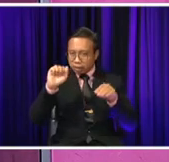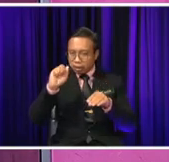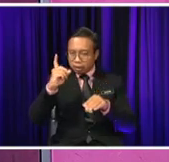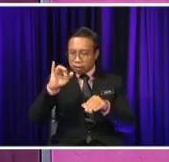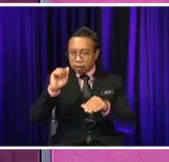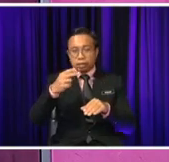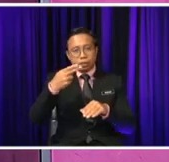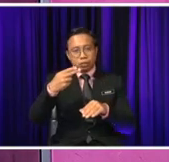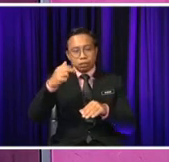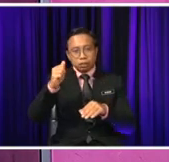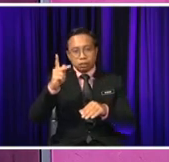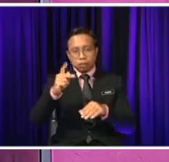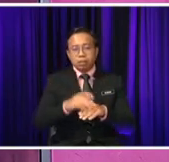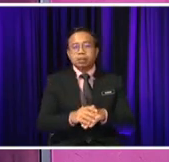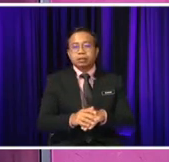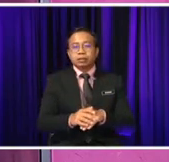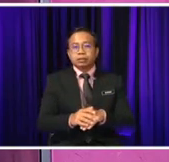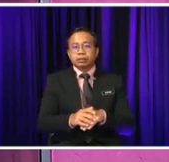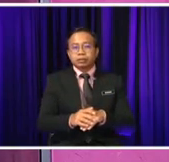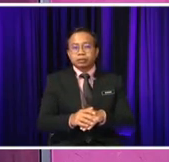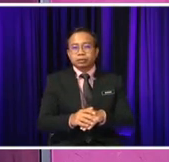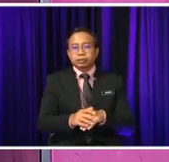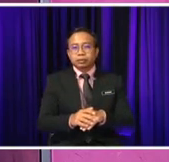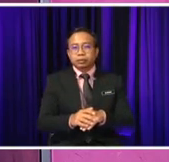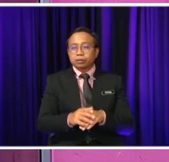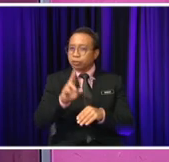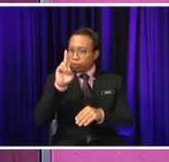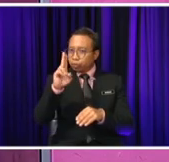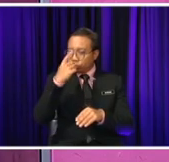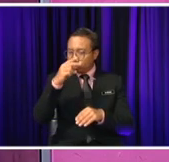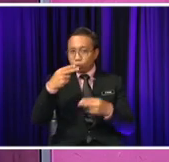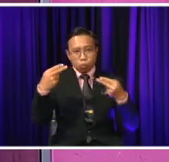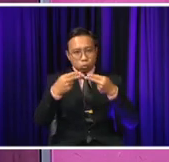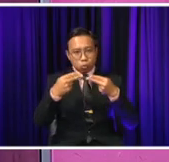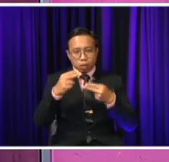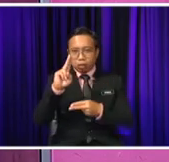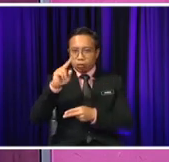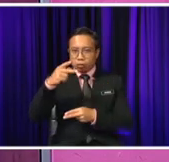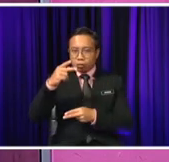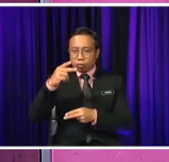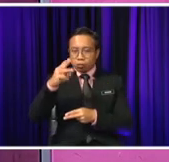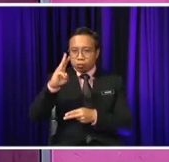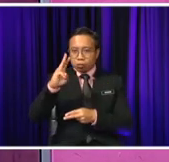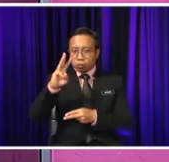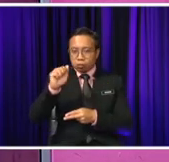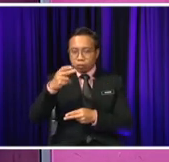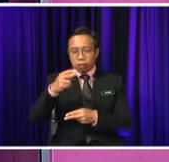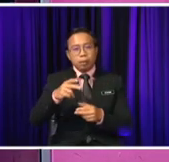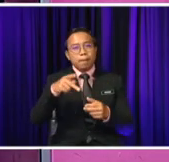kebebasan kepada setiap minum menjadi heach you ukhuwah dan